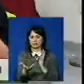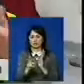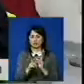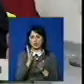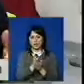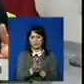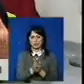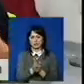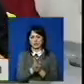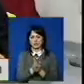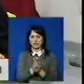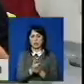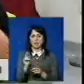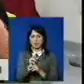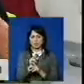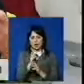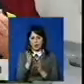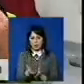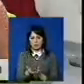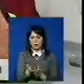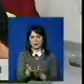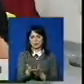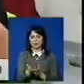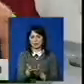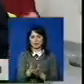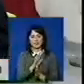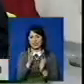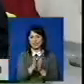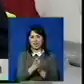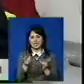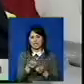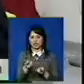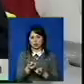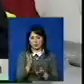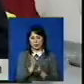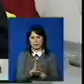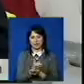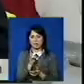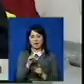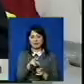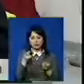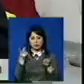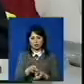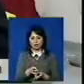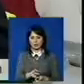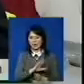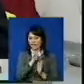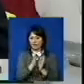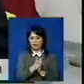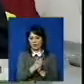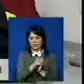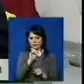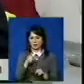ითქვას, მკურნალობისა, ყველა ის საჭიროება, რომელიც ბავშვს ამ მომენტისთვის ექნება. იქნება